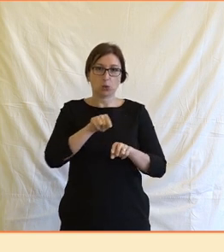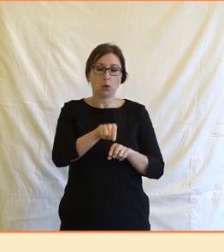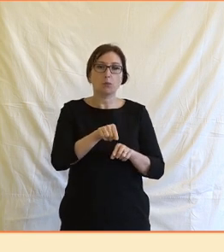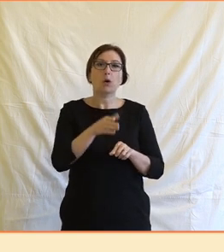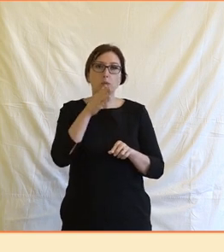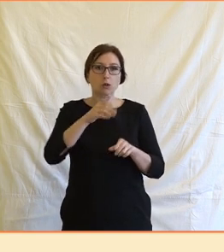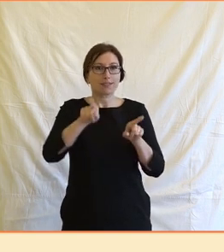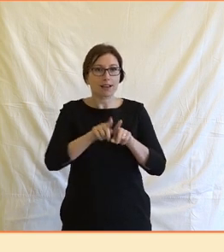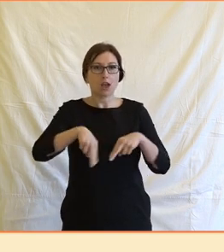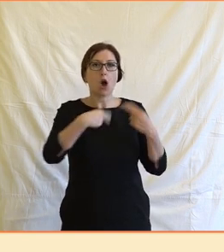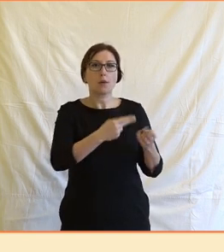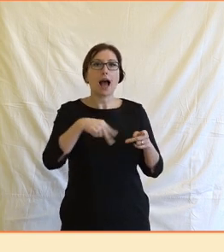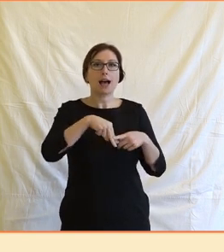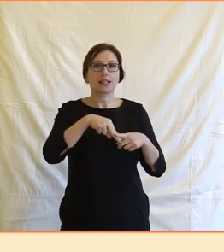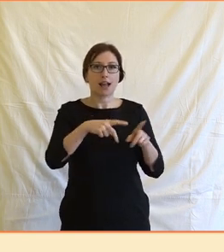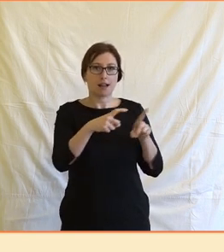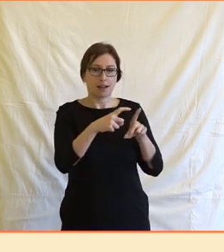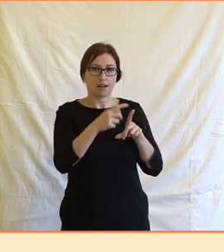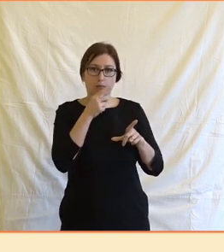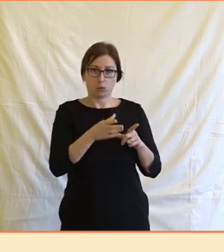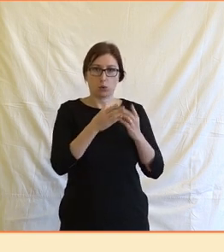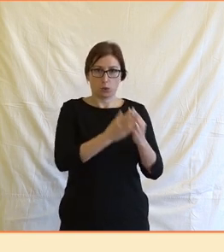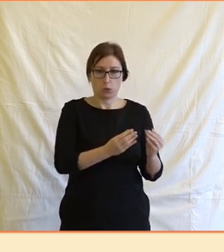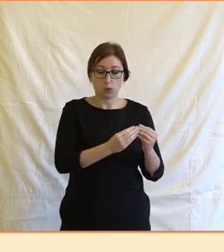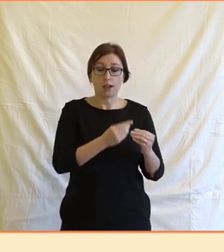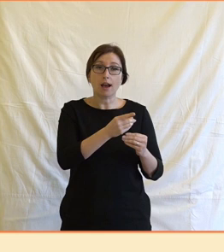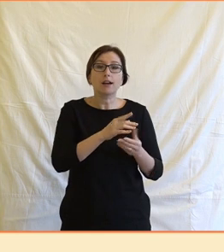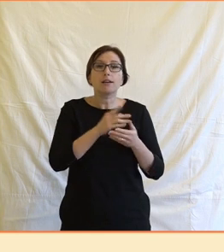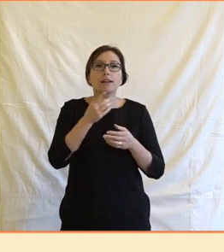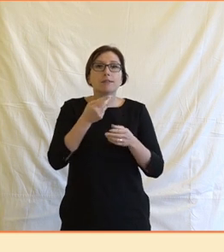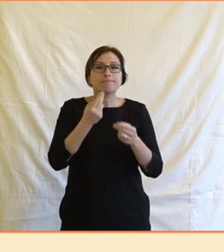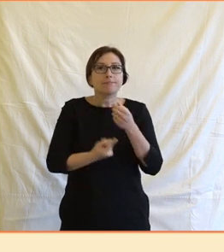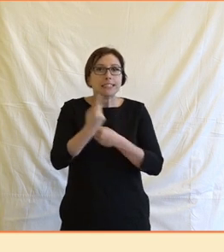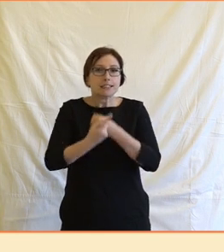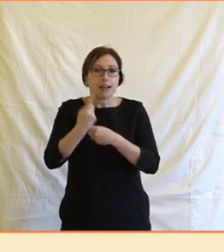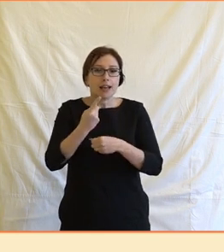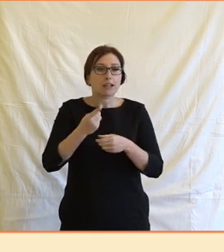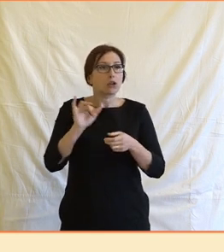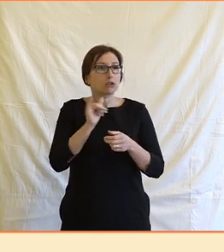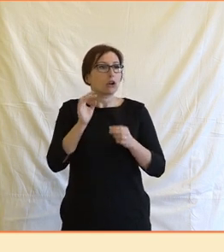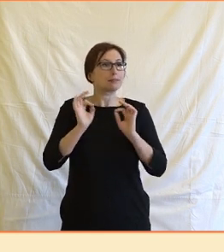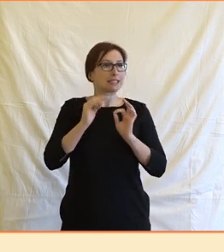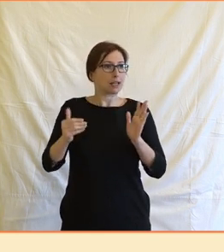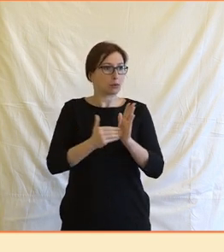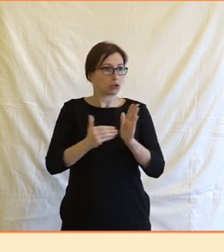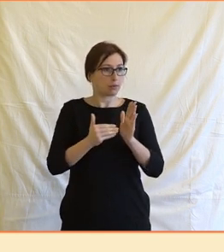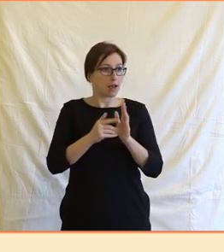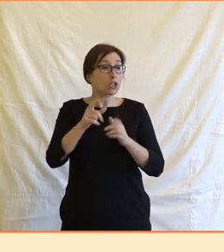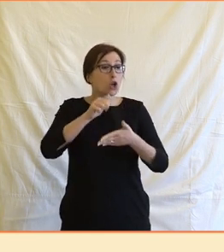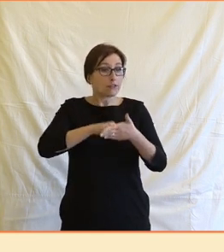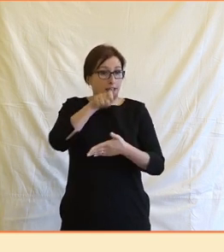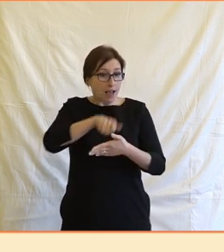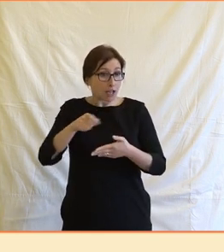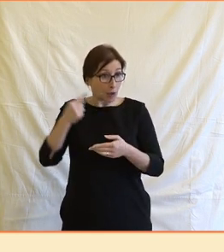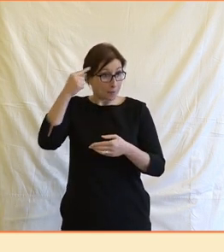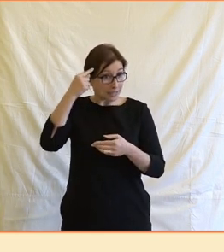mluvit i Adriana Dergam, obsahy, které se týkají lidí se speciálními potřebami, zaměření novinářů